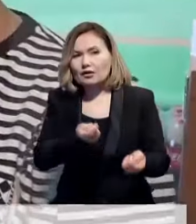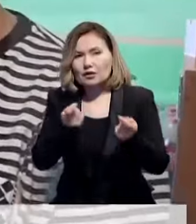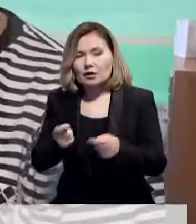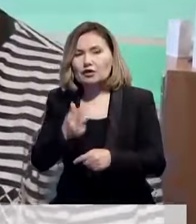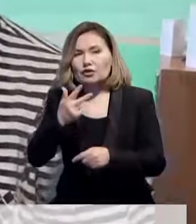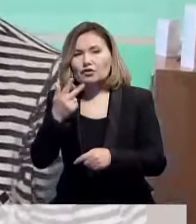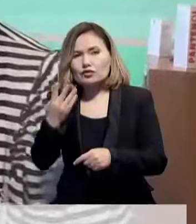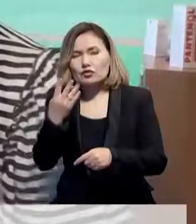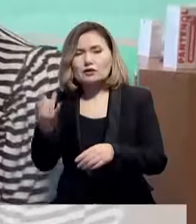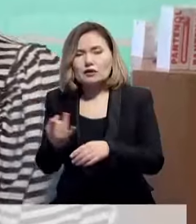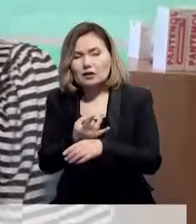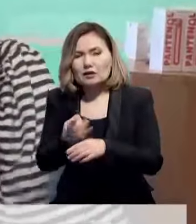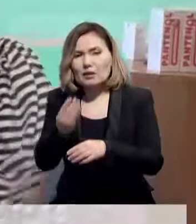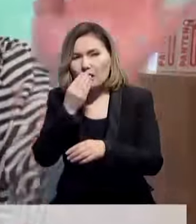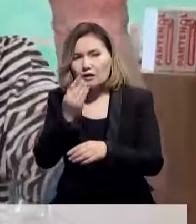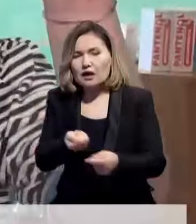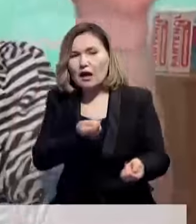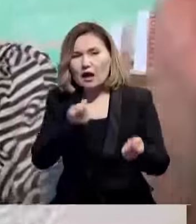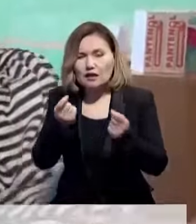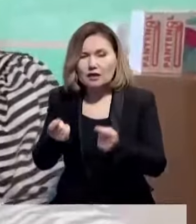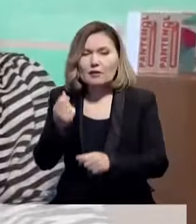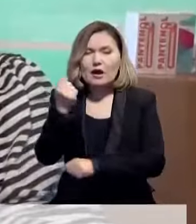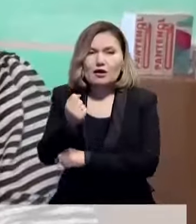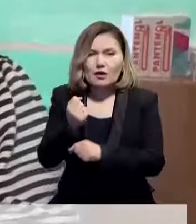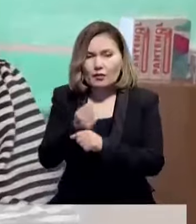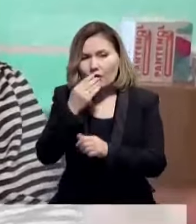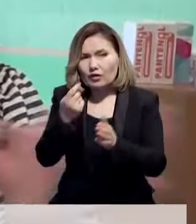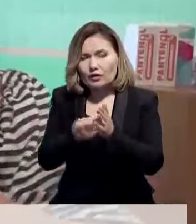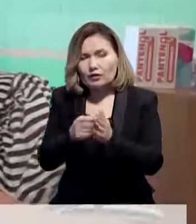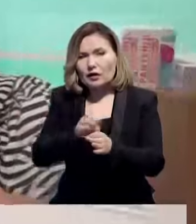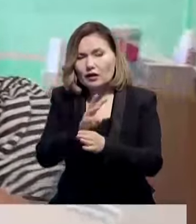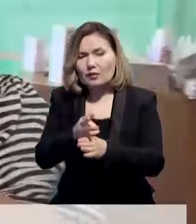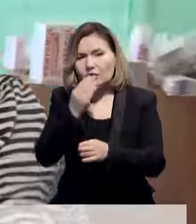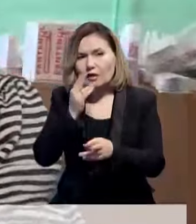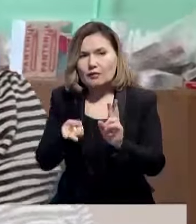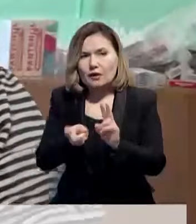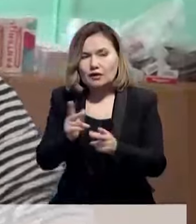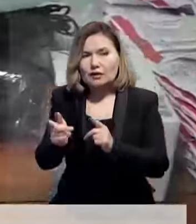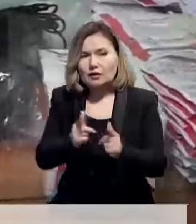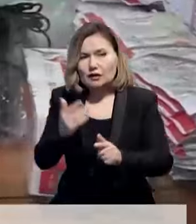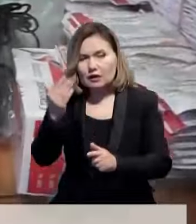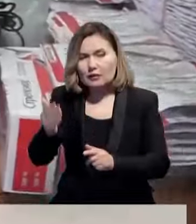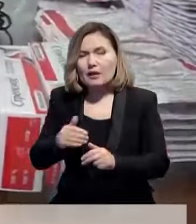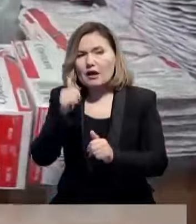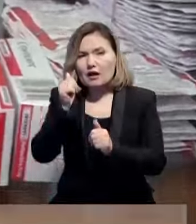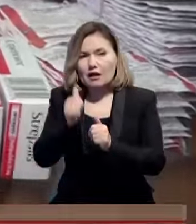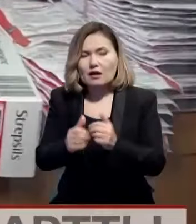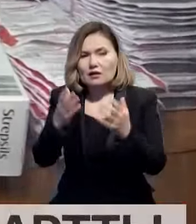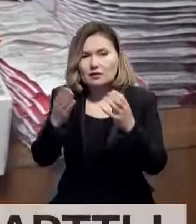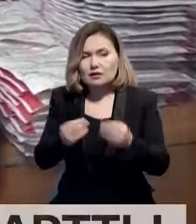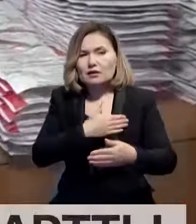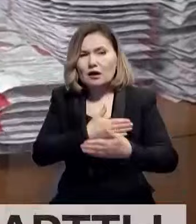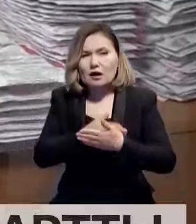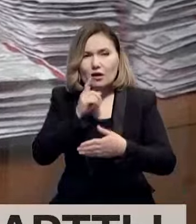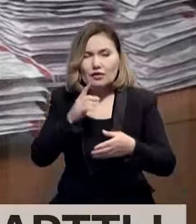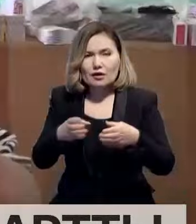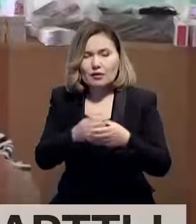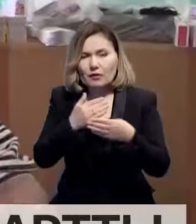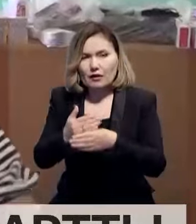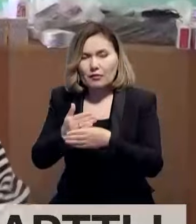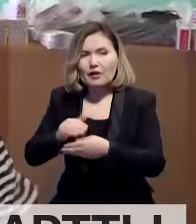3-4 рет апарамыз тамақты. Сол тамақ мында дайындалады. Мында ылғи осы штабта ылғи ғана волонтерлар. Осы жерде